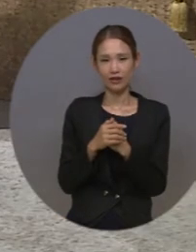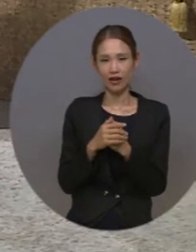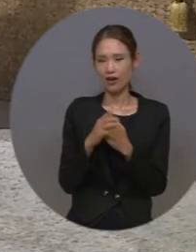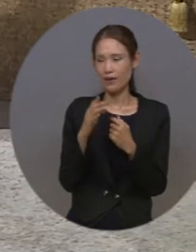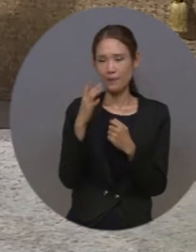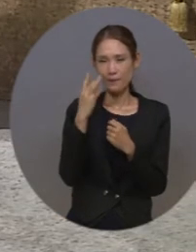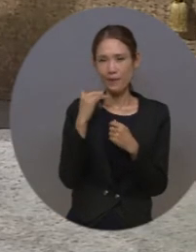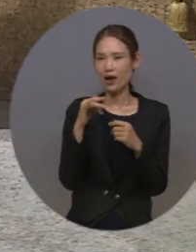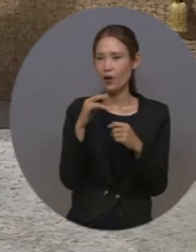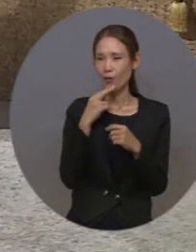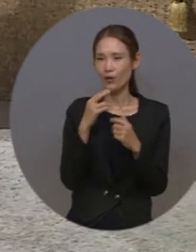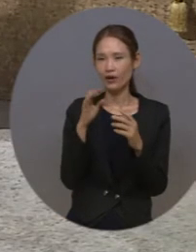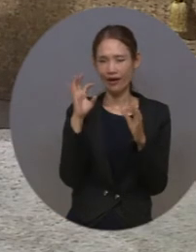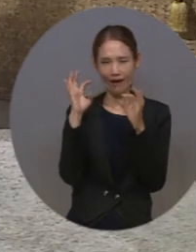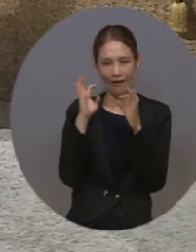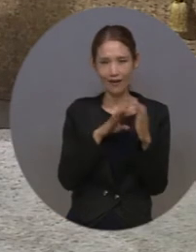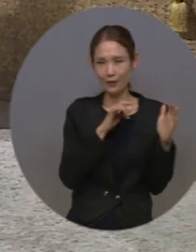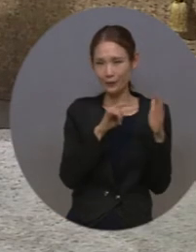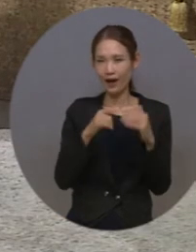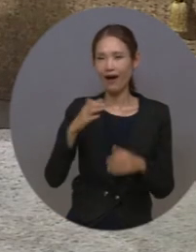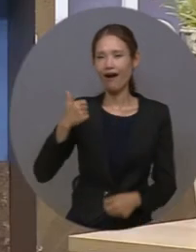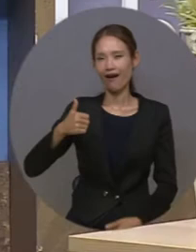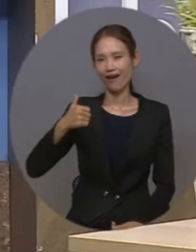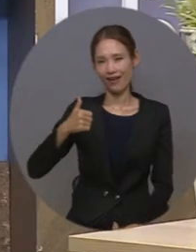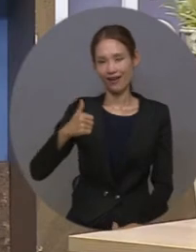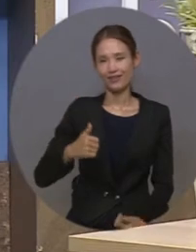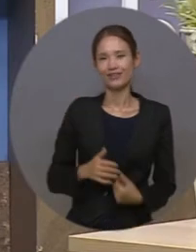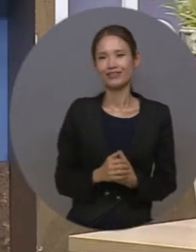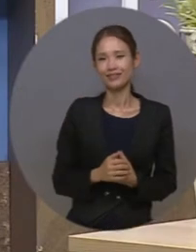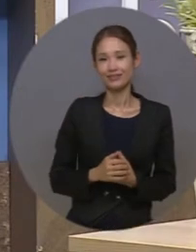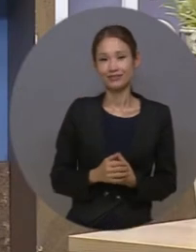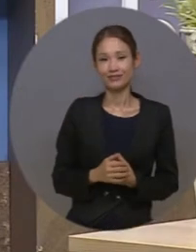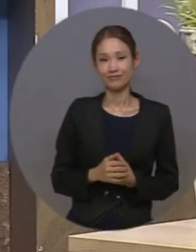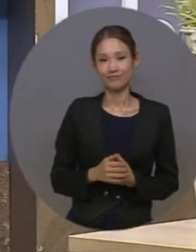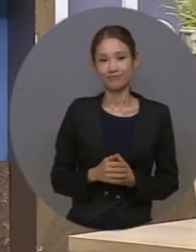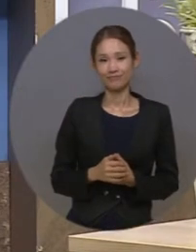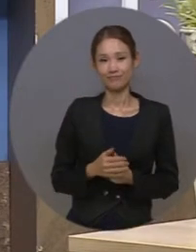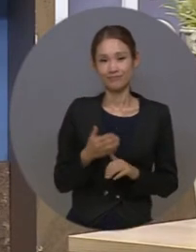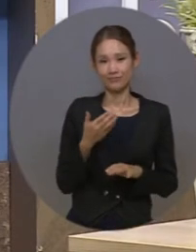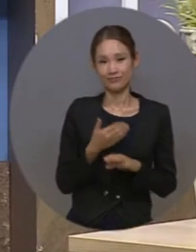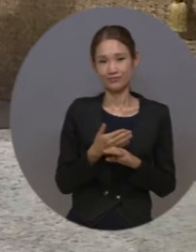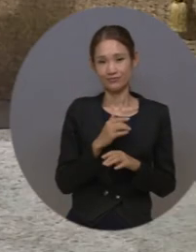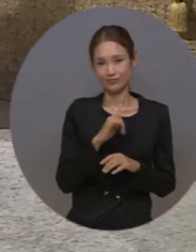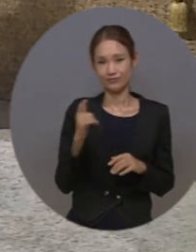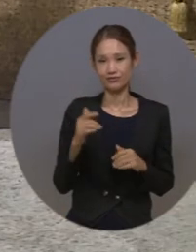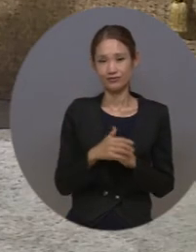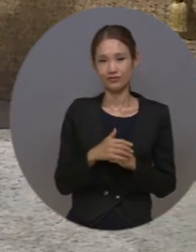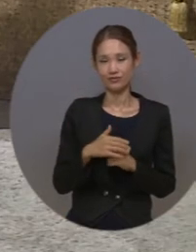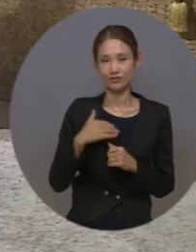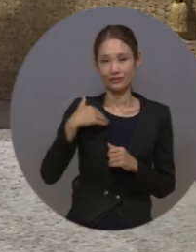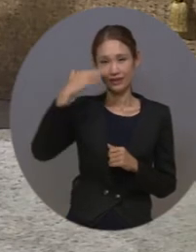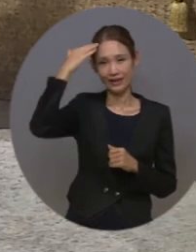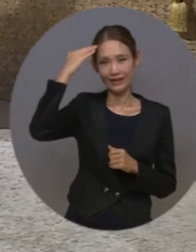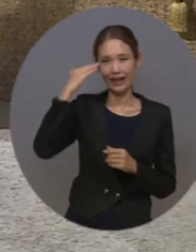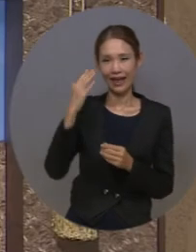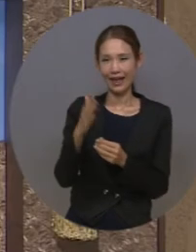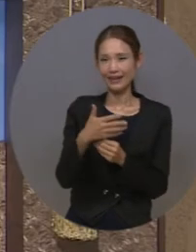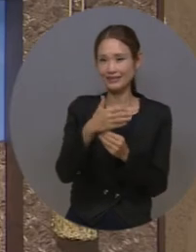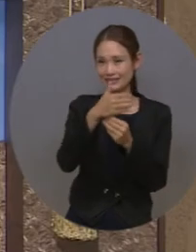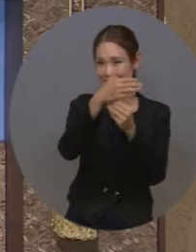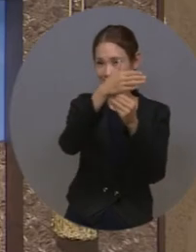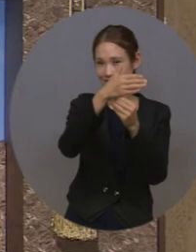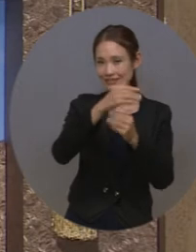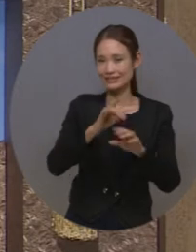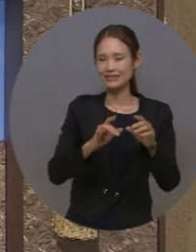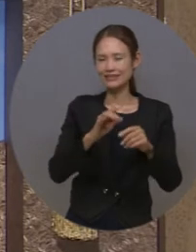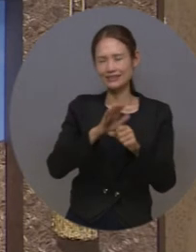않고 나갔습니다. 와, 네. 정말 대단하시네요. 네. 네. 그리고 또 다른 이 밖에 것들이 있나요? 예. 제가 이제 전 태극기를 사랑합니다.